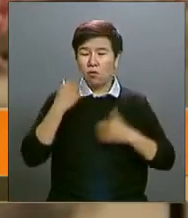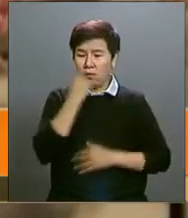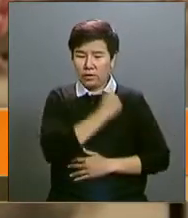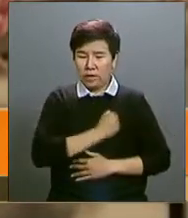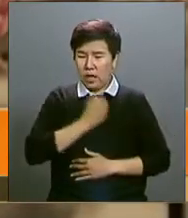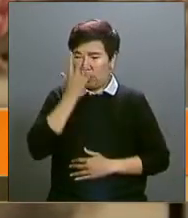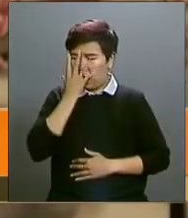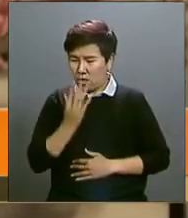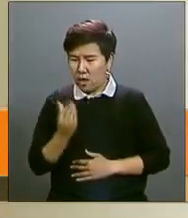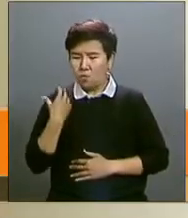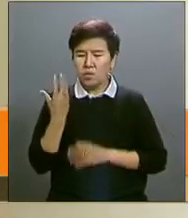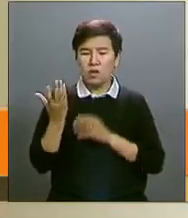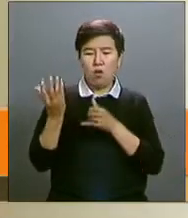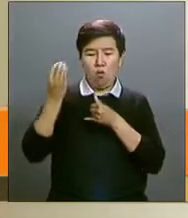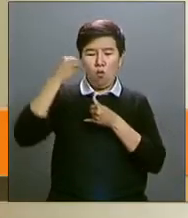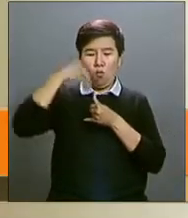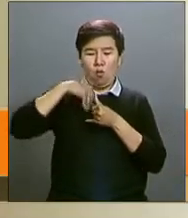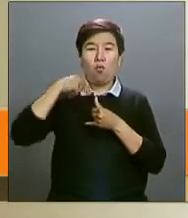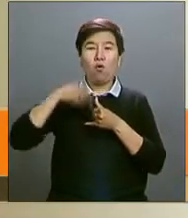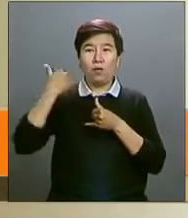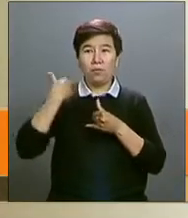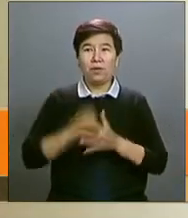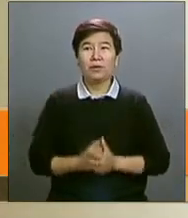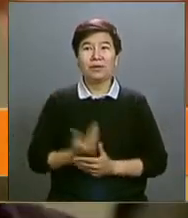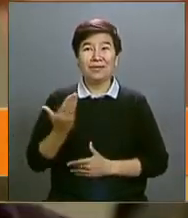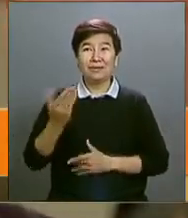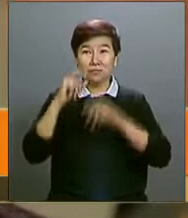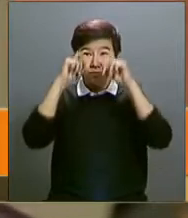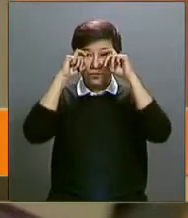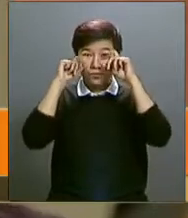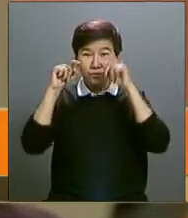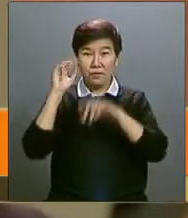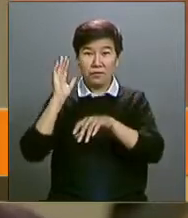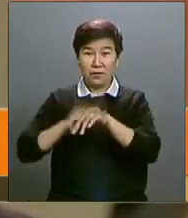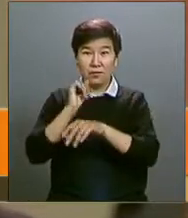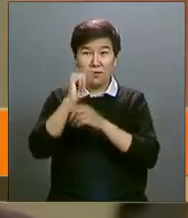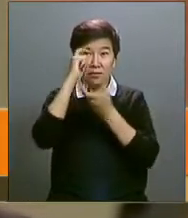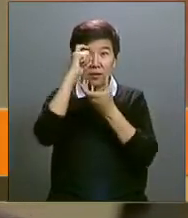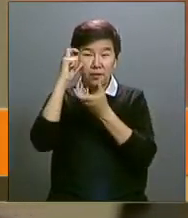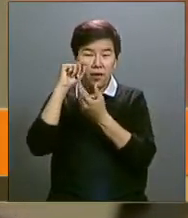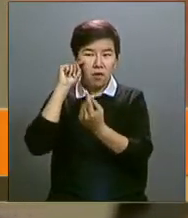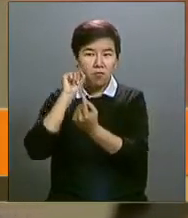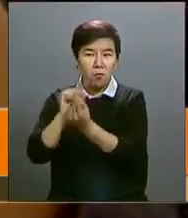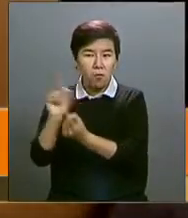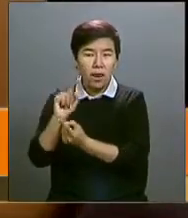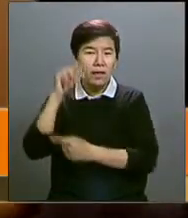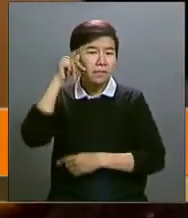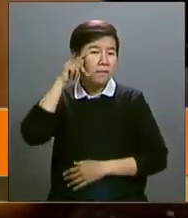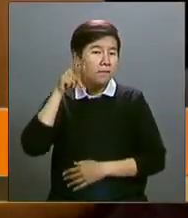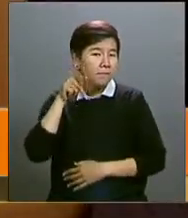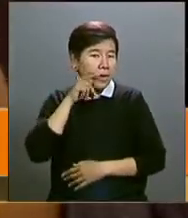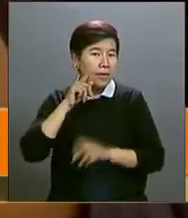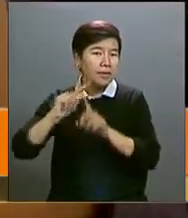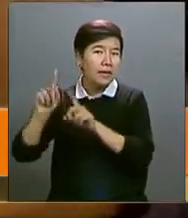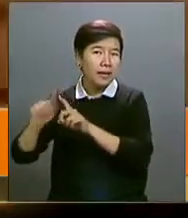เดียวเป็นส่วนหนึ่งของสิ่งที่สมัครกอเซมสัมผัสจากผู้มีเพศสภาพหลากหลายและประสบการณ์ส่วนตัวซึ่งการแสด